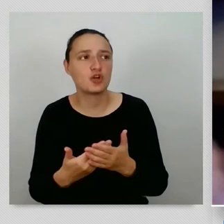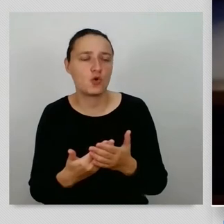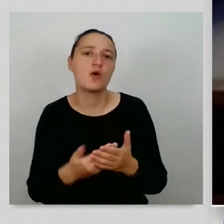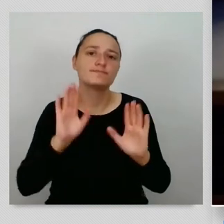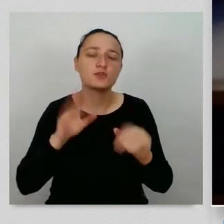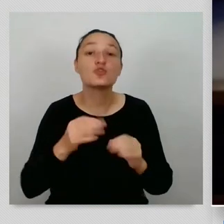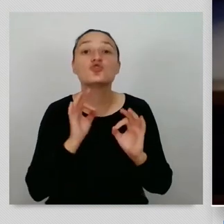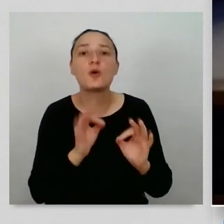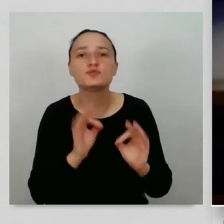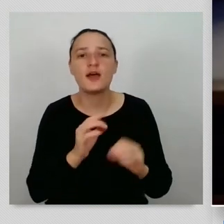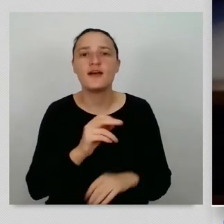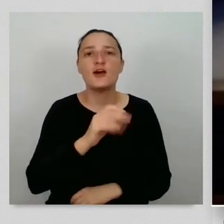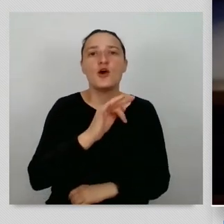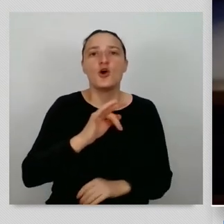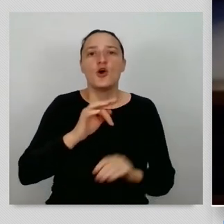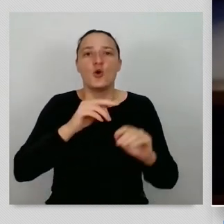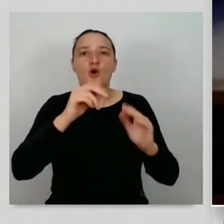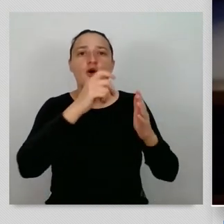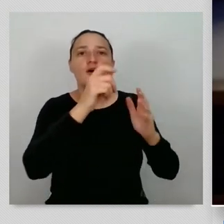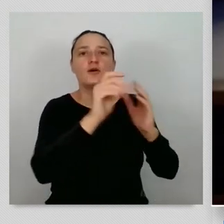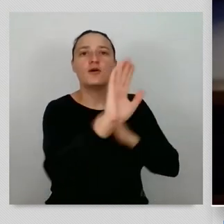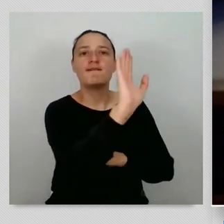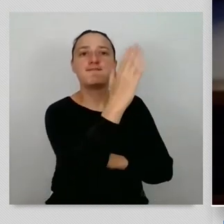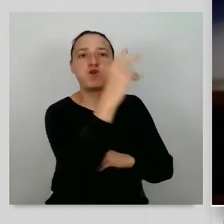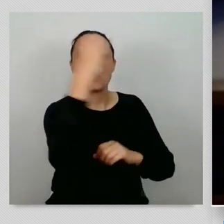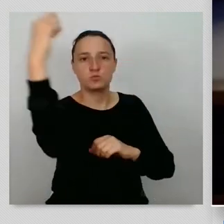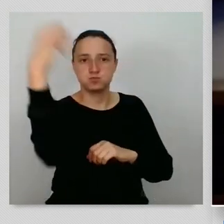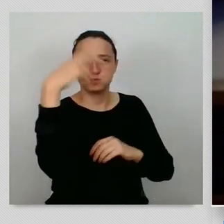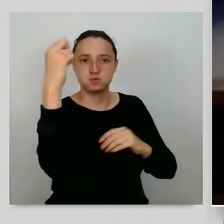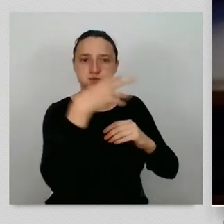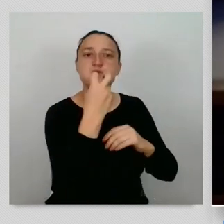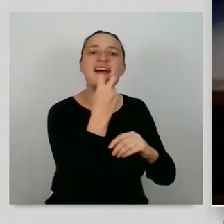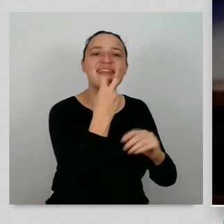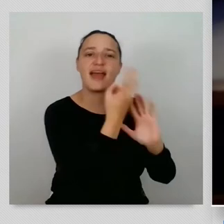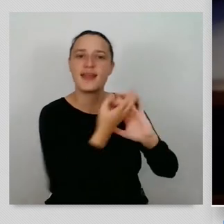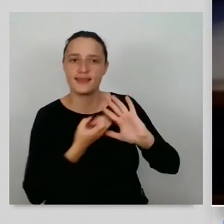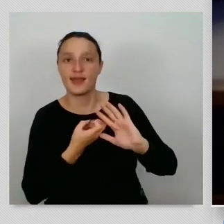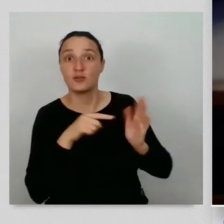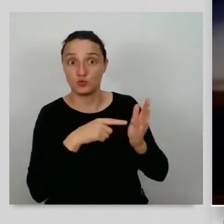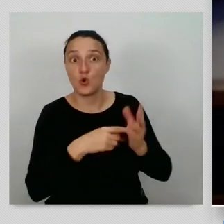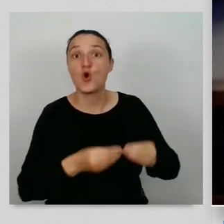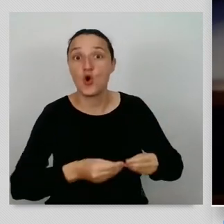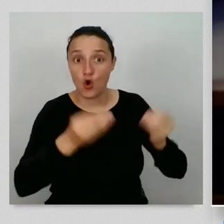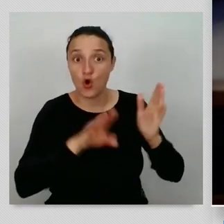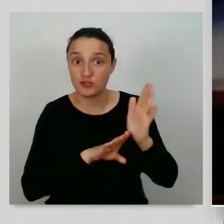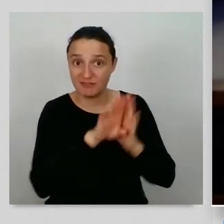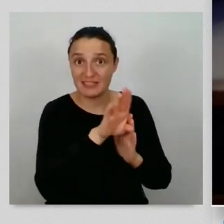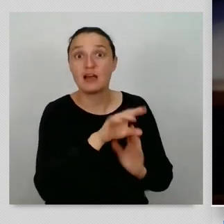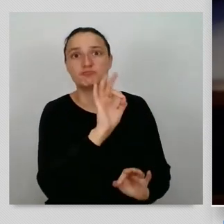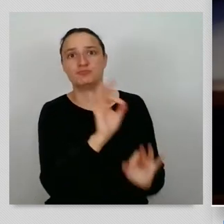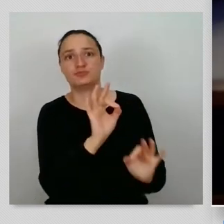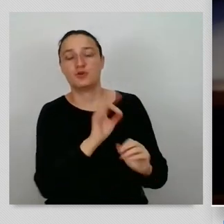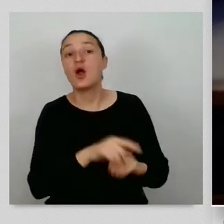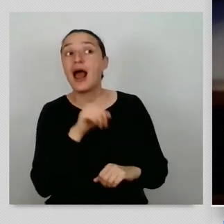też są w tej chwili przeszkody, które powodują, że prawdopodobnie można powiedzieć, że do momentu, w którym na obecnych zasadach to się będzie